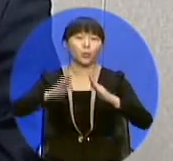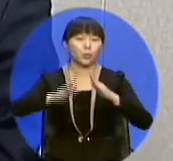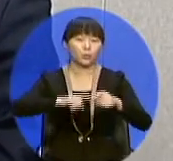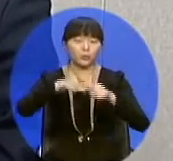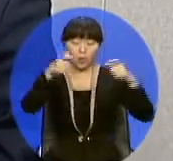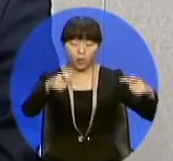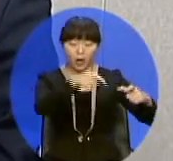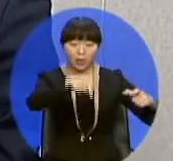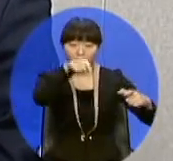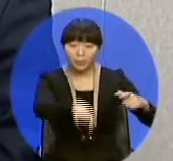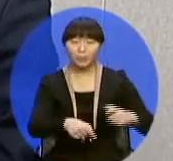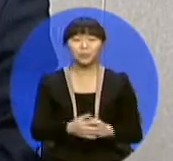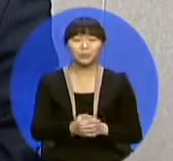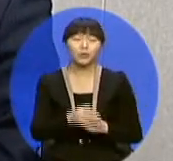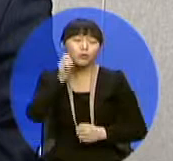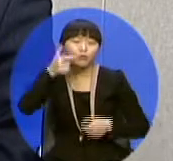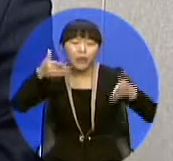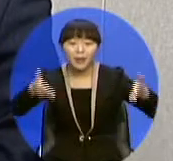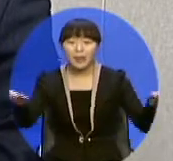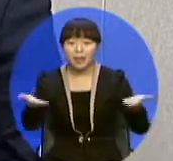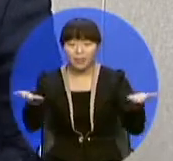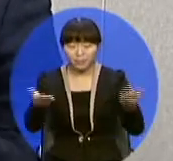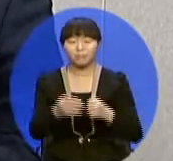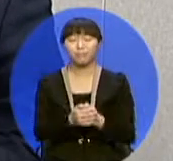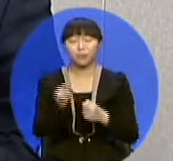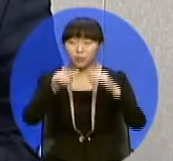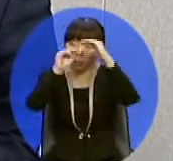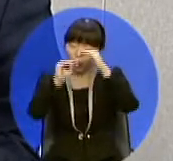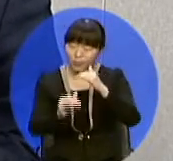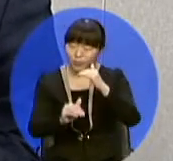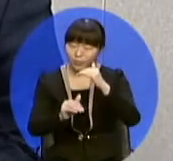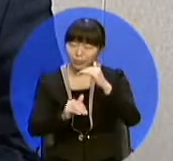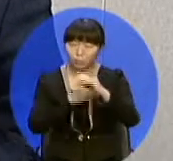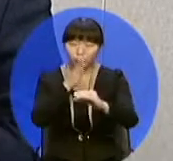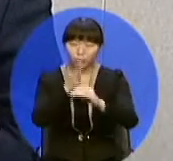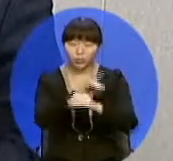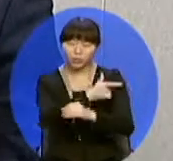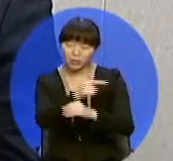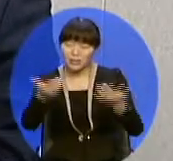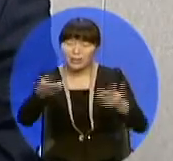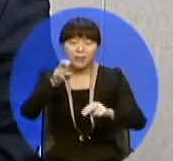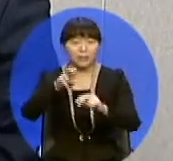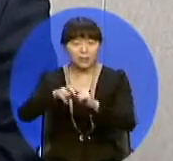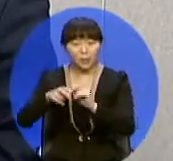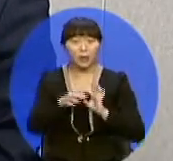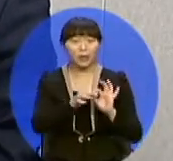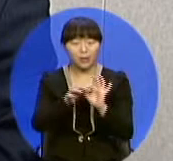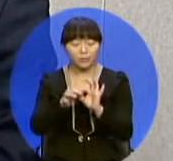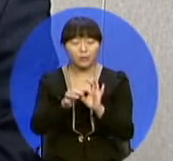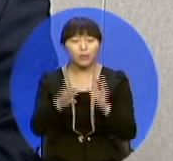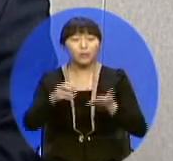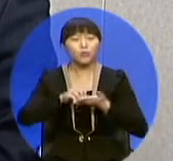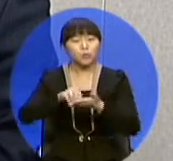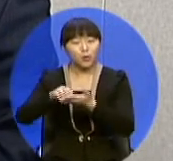공공적인 영역에서 6개월간 일을 하고 또 그런 과정 속에서 각종 그 일자리와 관련한